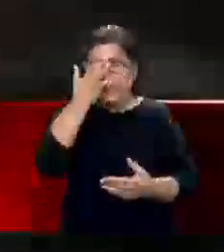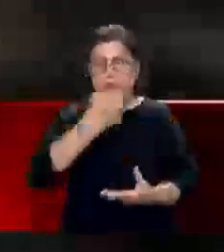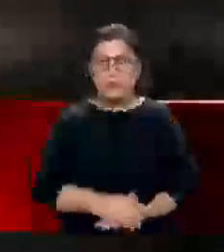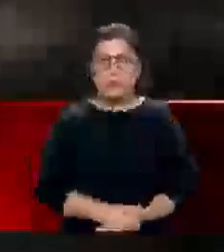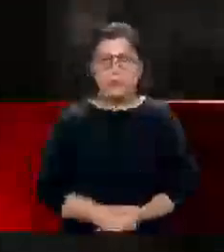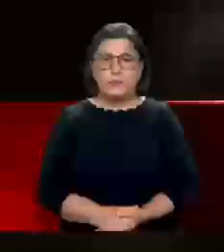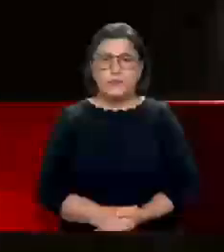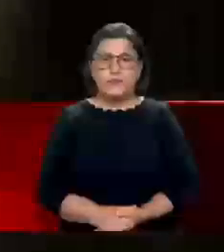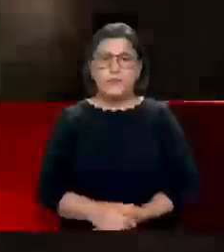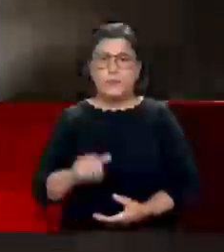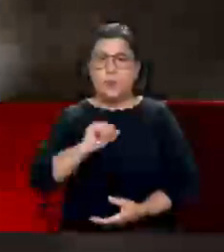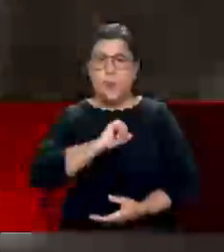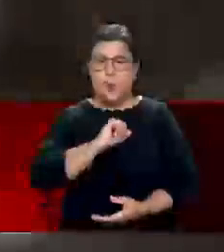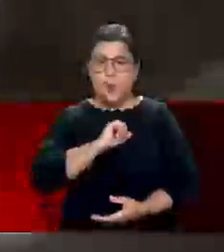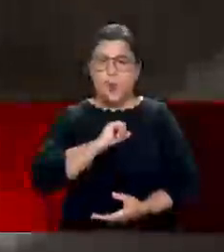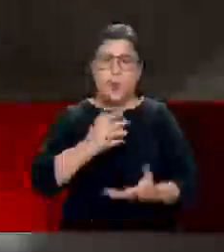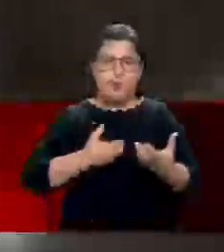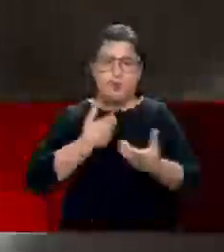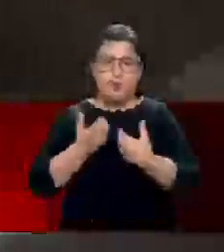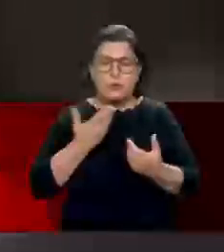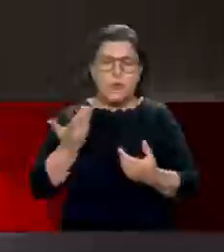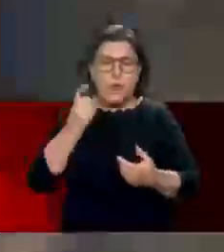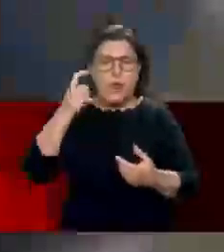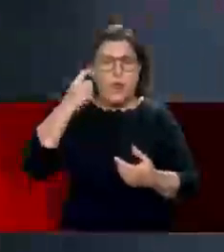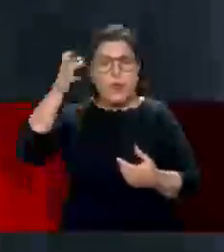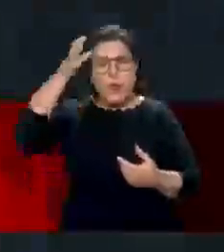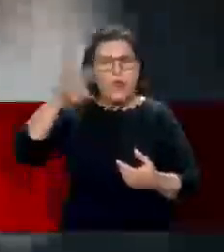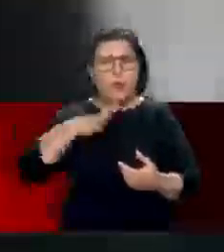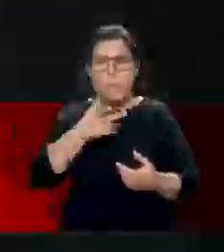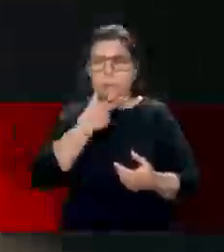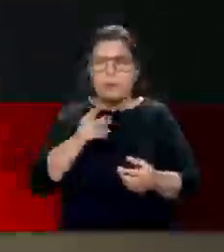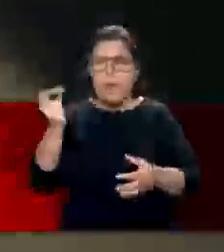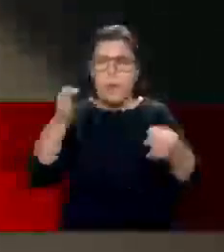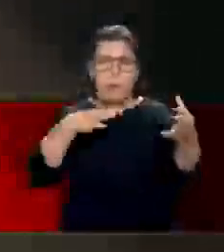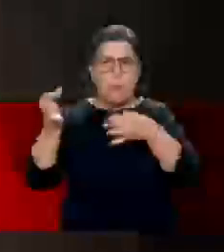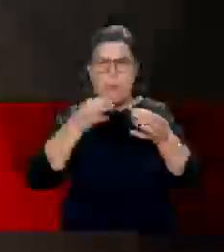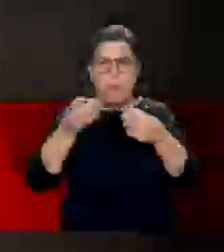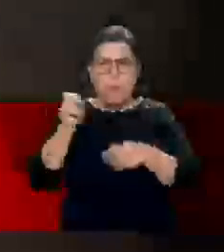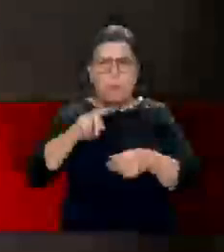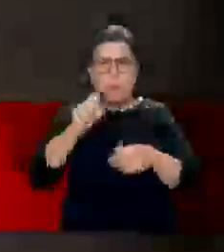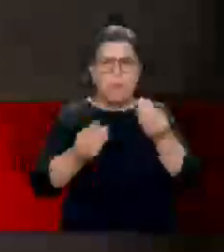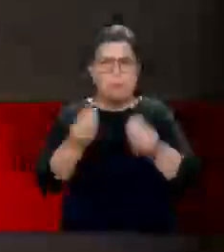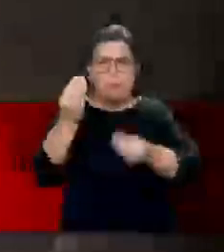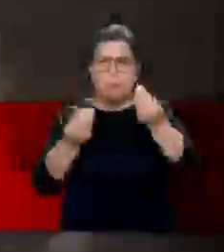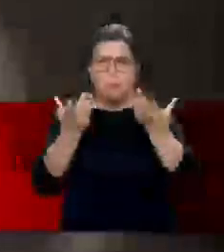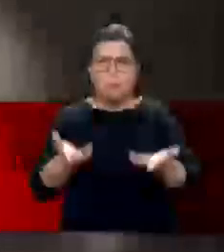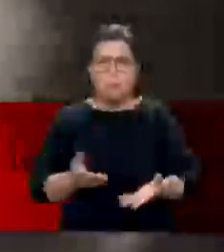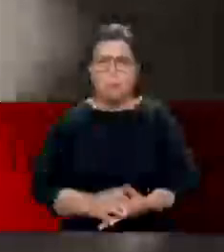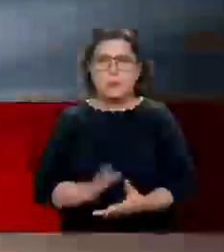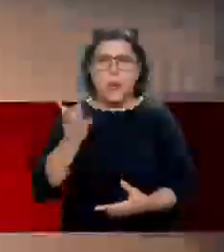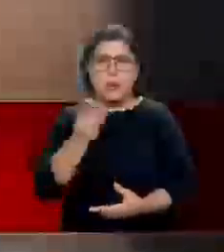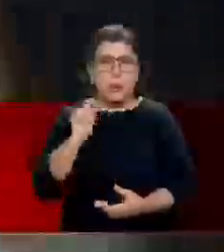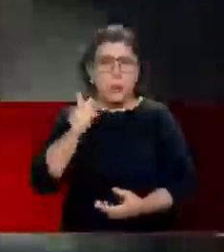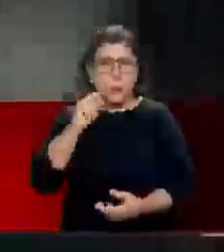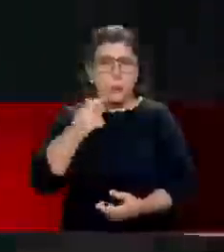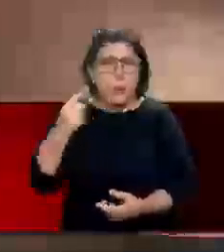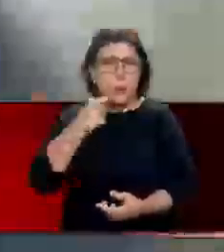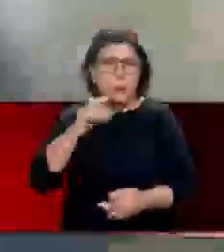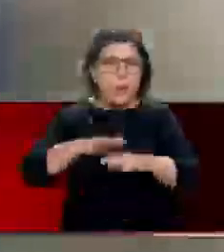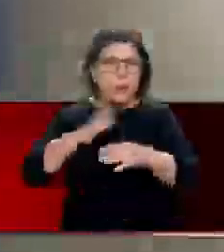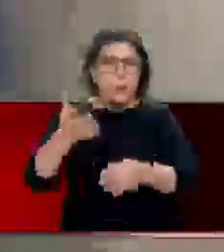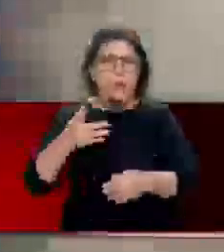kalkmıştı korkus da acısı da daha akıllarda Ken benzer haberler art arda geldi asansörü kaç gündür söylüyoruz yapmıyorlar